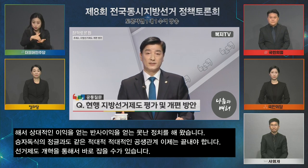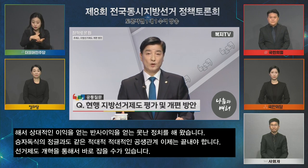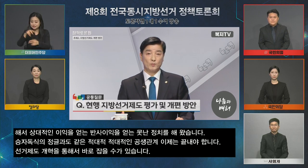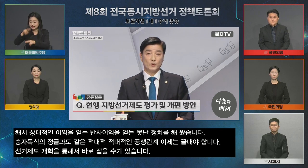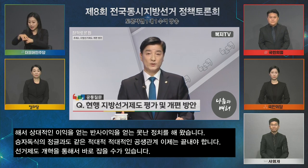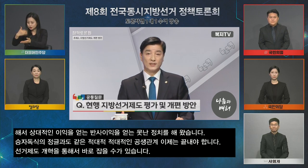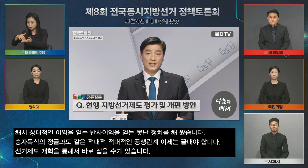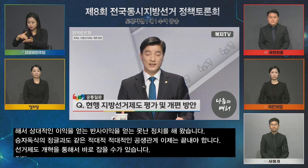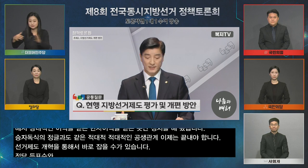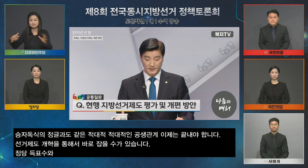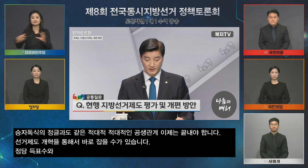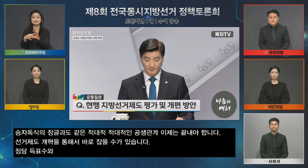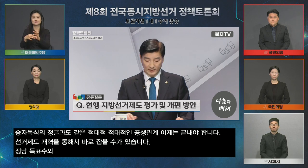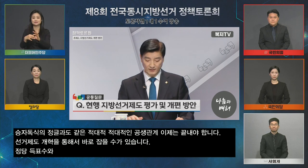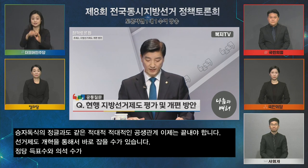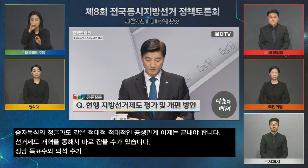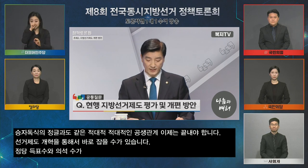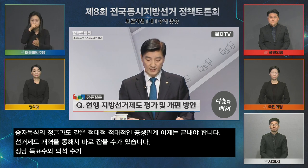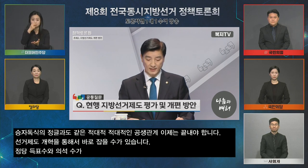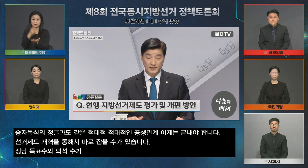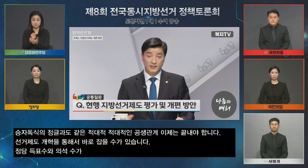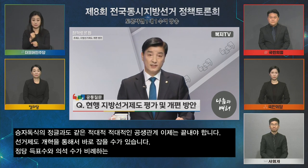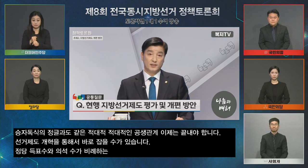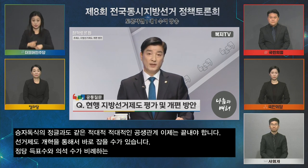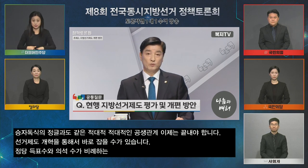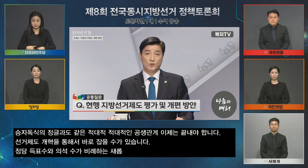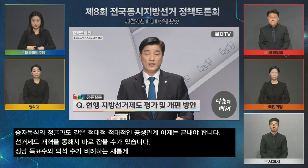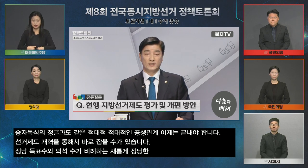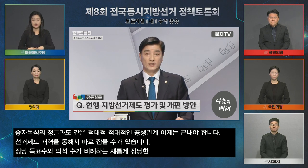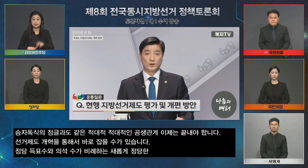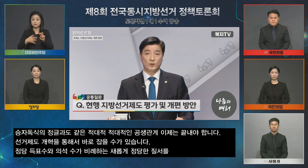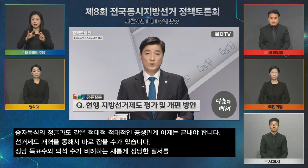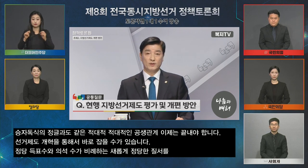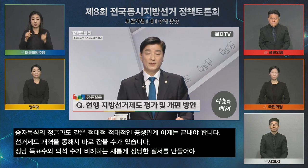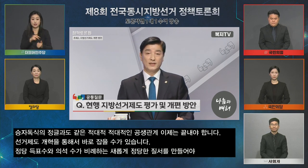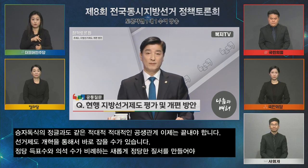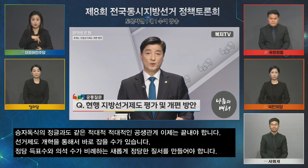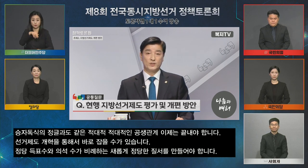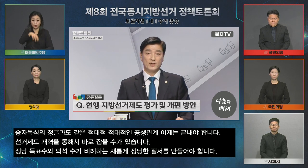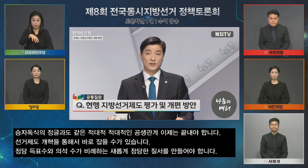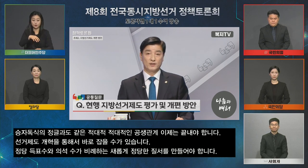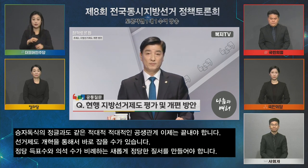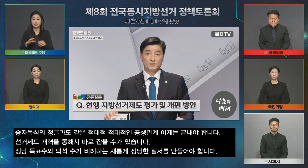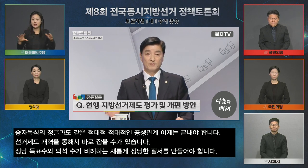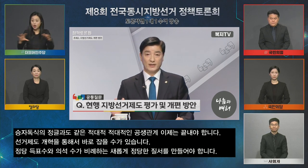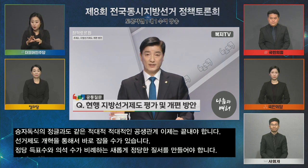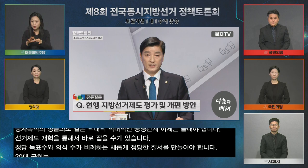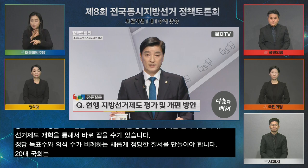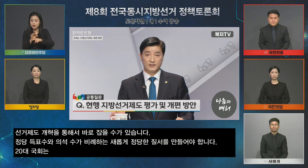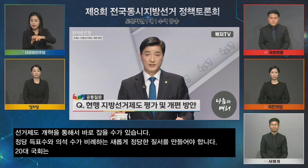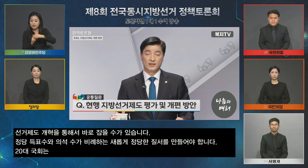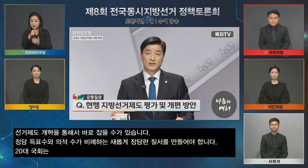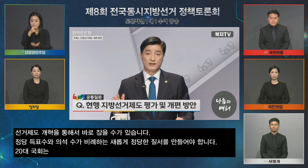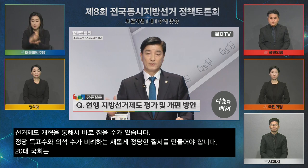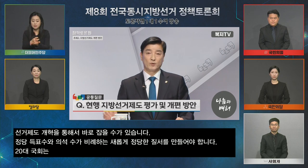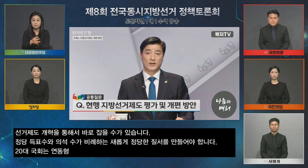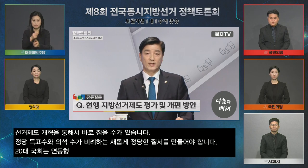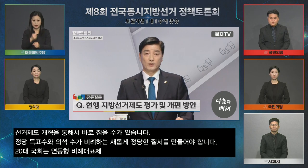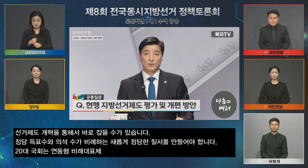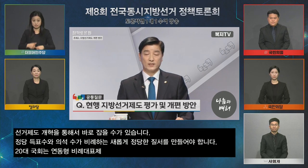새롭고 정당한 질서를 만들어야 합니다. 20대 국회는 연동형 비례대표제 선거법을 마련해서